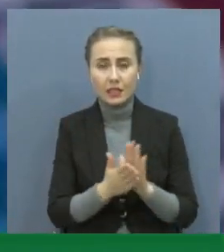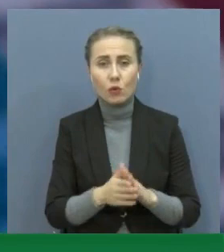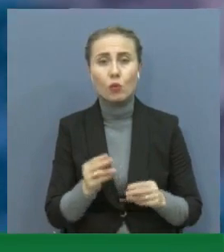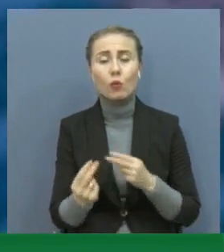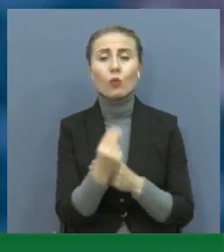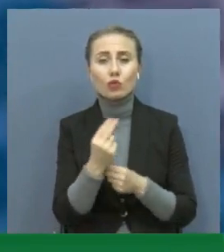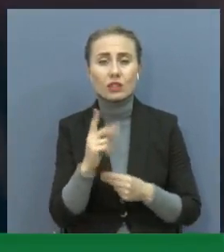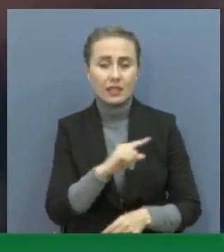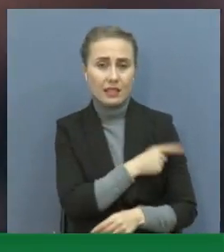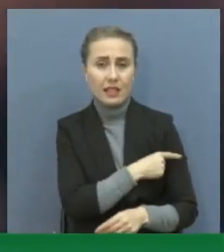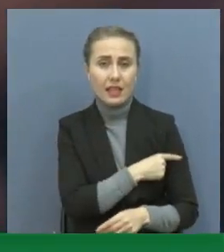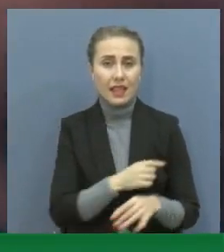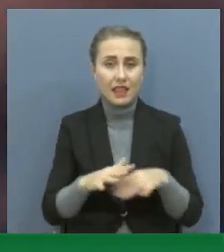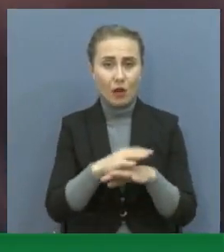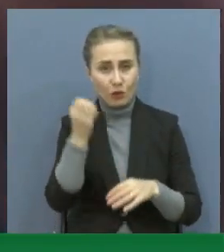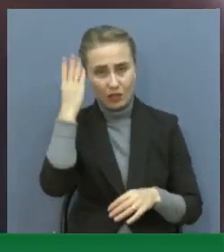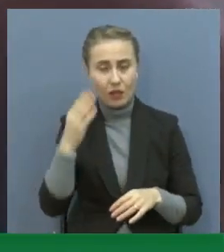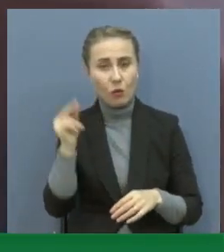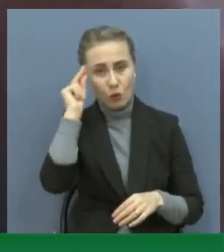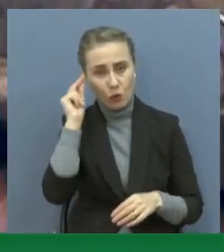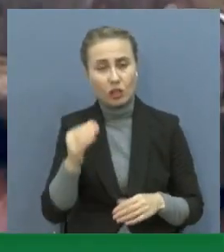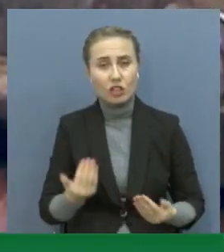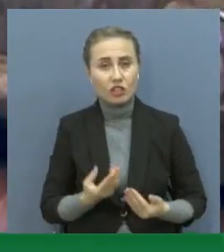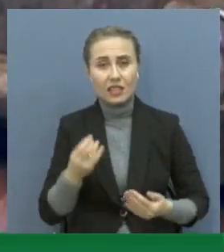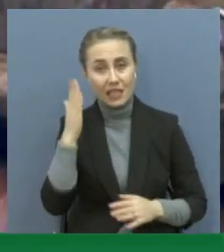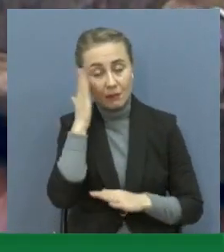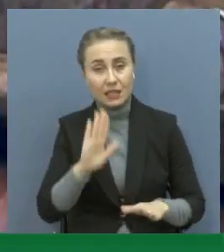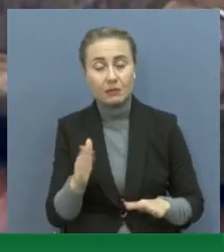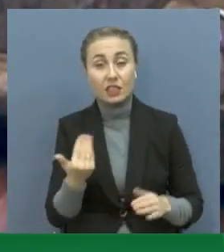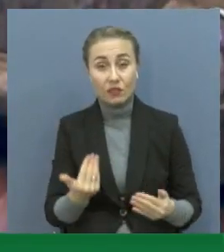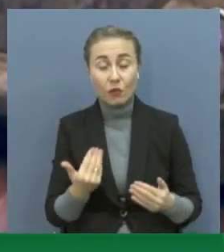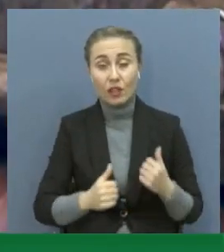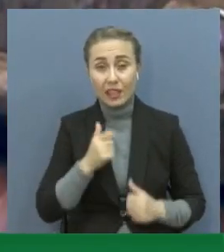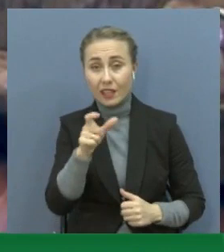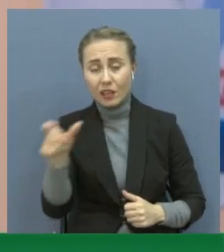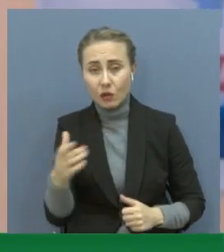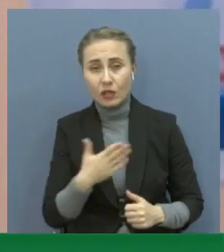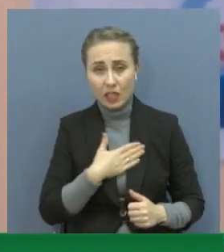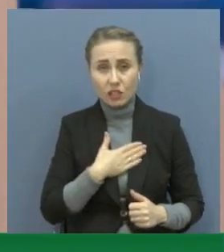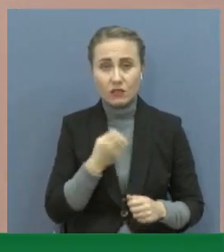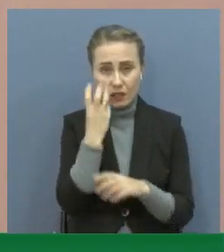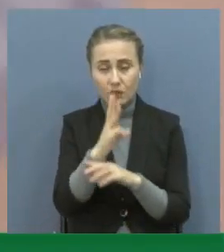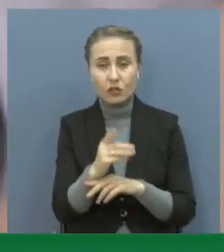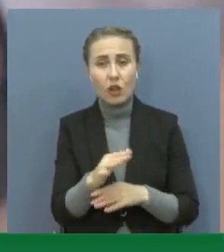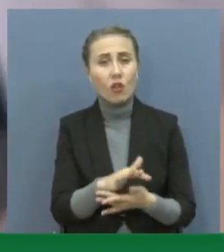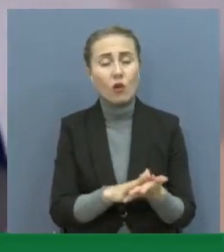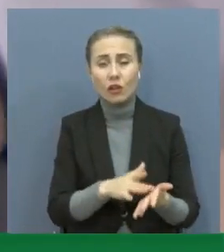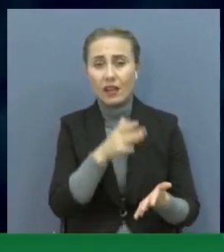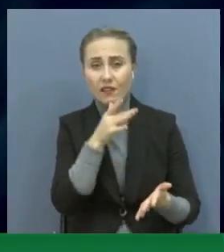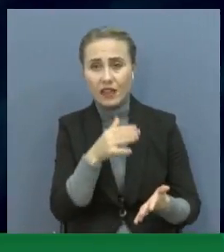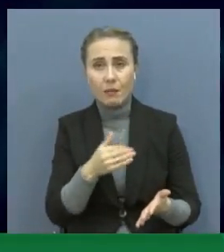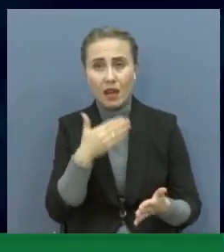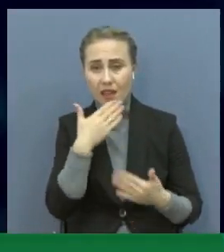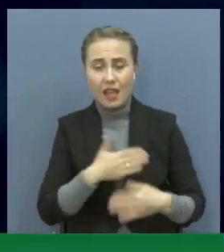сильнее. Как гласит народная мудрость, уроки жизни не проспать. Сегодня герои нашего сюжета уже долгое время не увлекаются азартными играми.